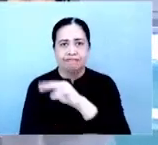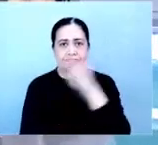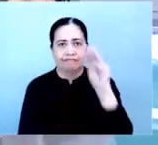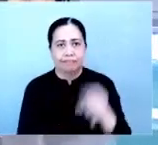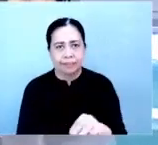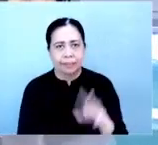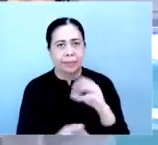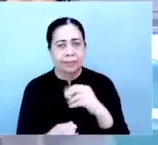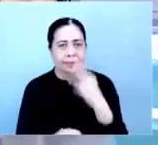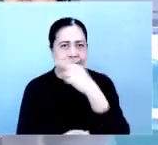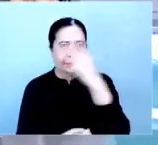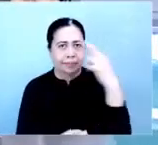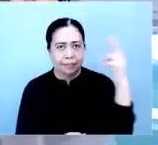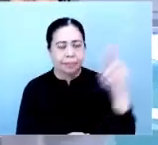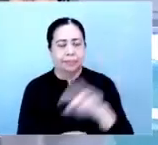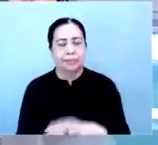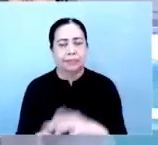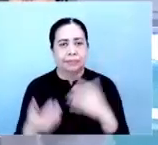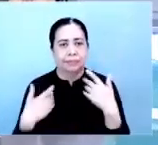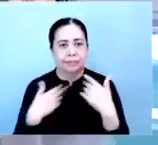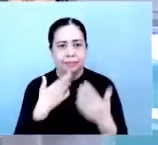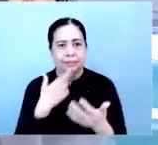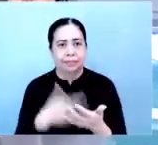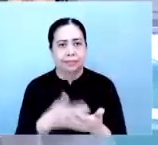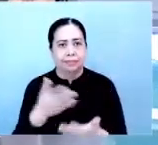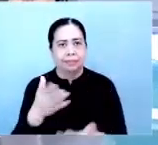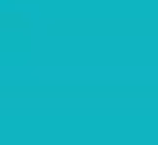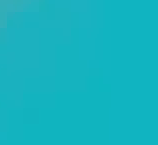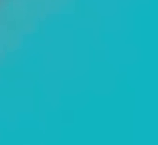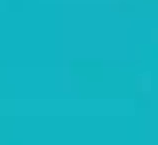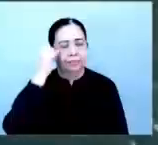at Rizal. Nasa front line ng balitang yan, si Ian Suyu.